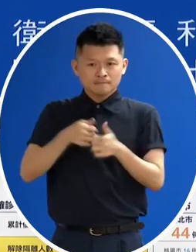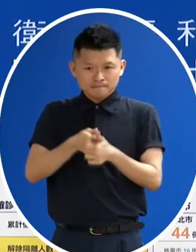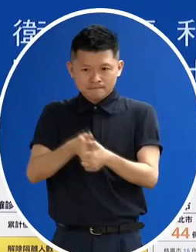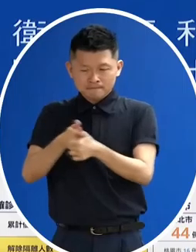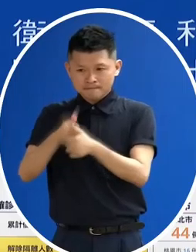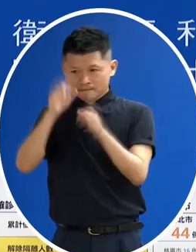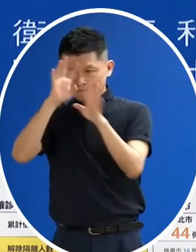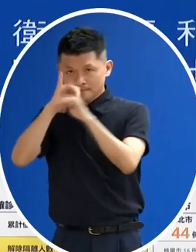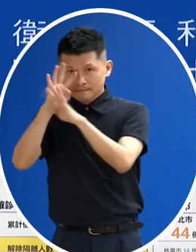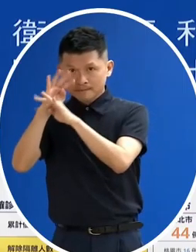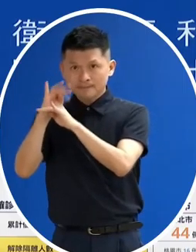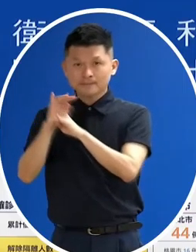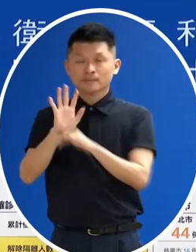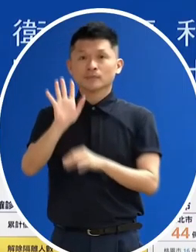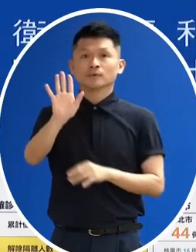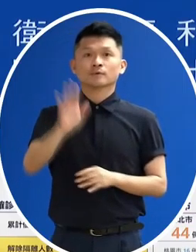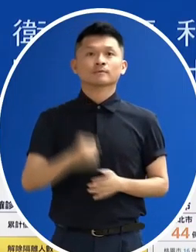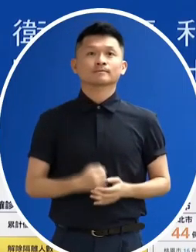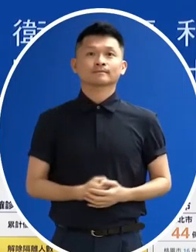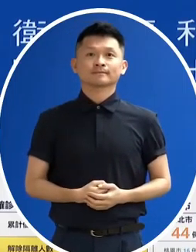的一个病例哈，那所以这个我们有经过检验之后，那也卫生局这边也开始针对这个个案的就接在他们的环境跟家庭的部分来做后续的一个追踪。